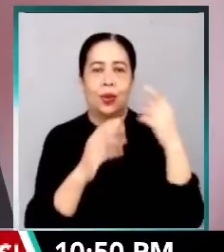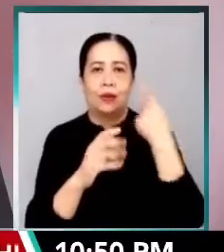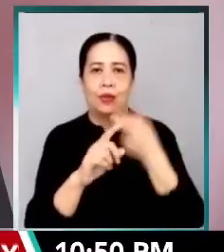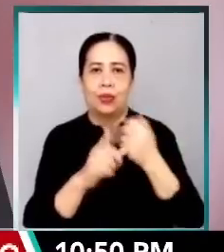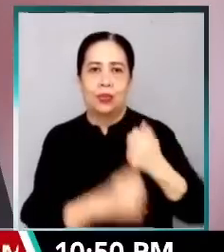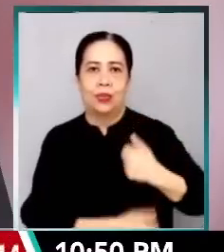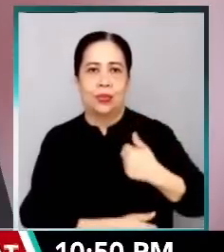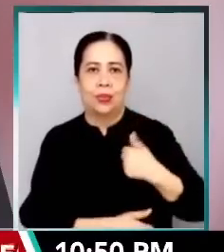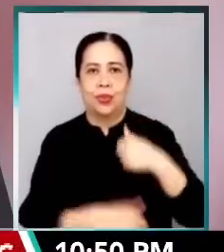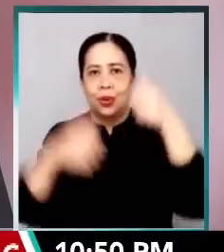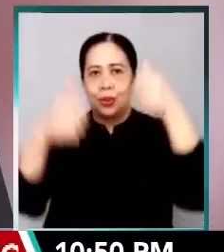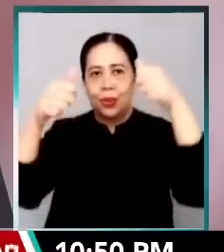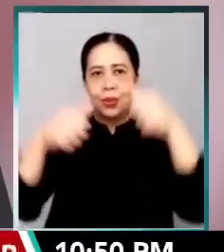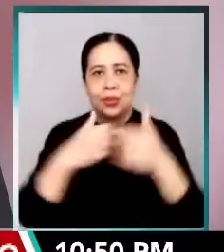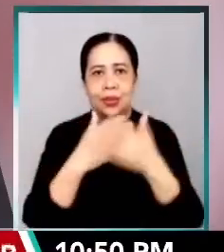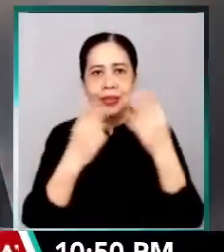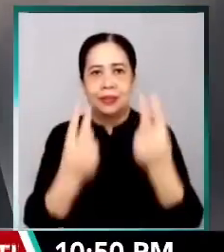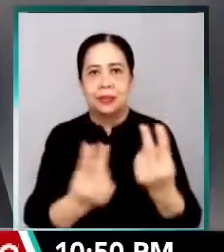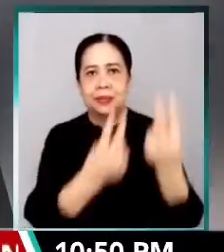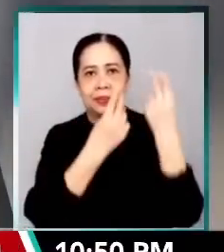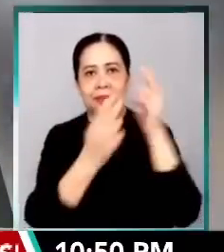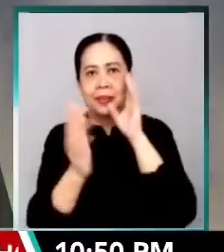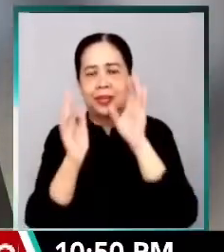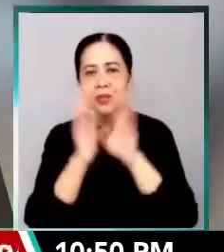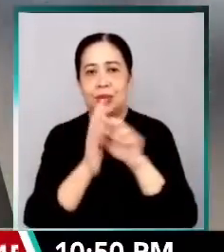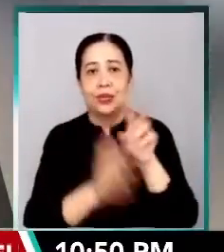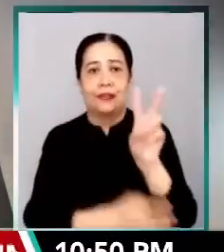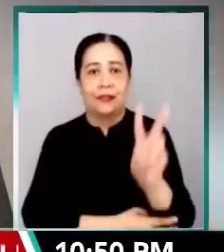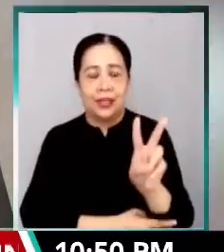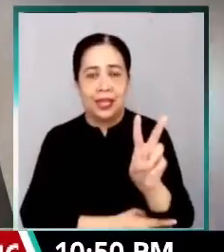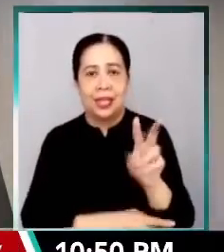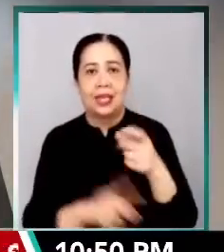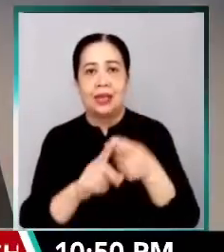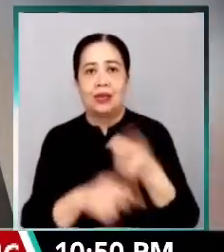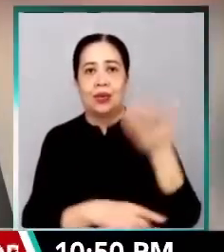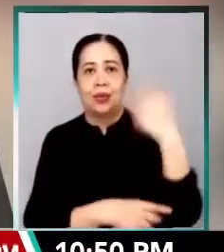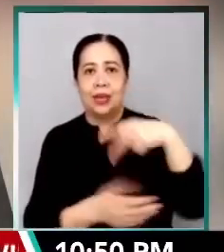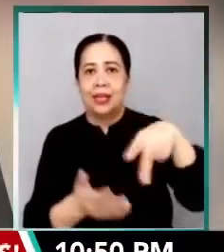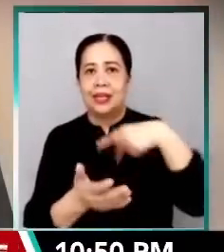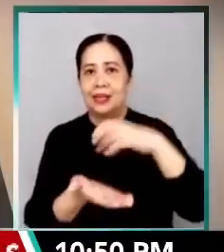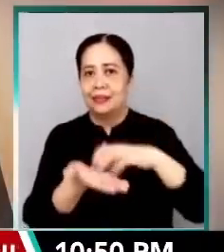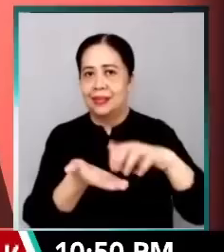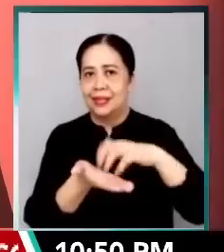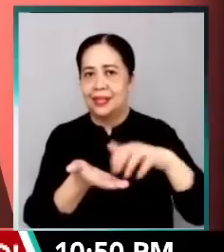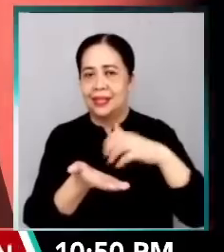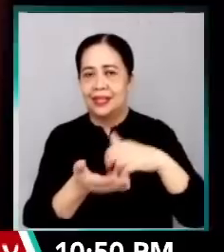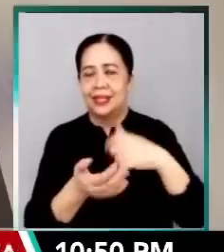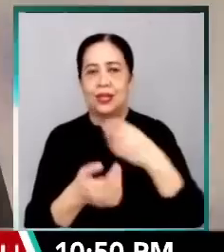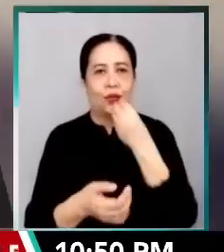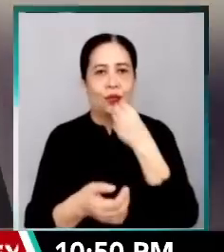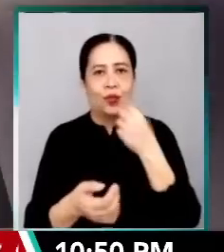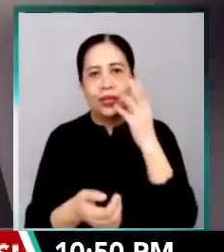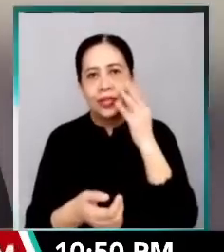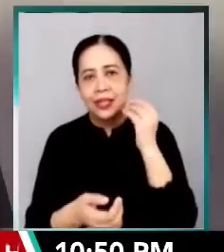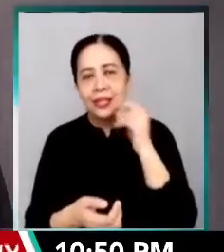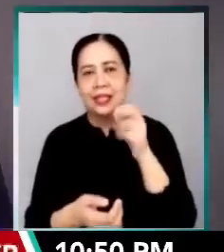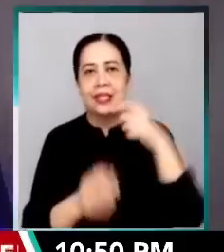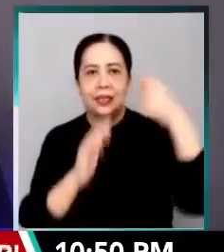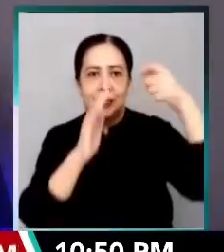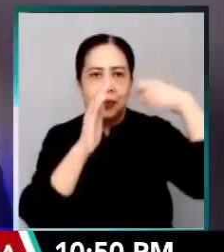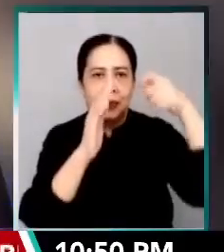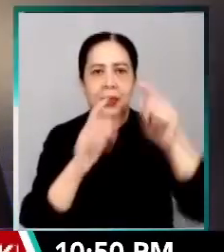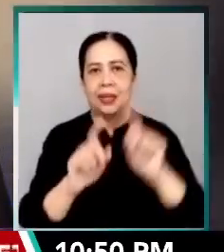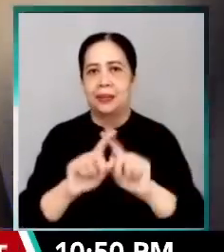naman ng ilang throwback photos si V mula sa kanilang dance rehearsals, food trip, shooting at iba pang